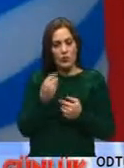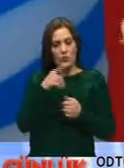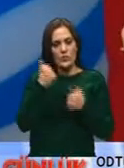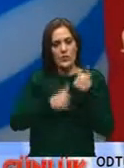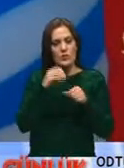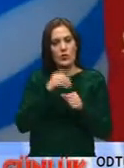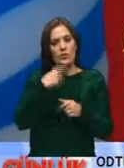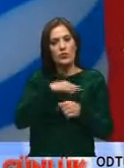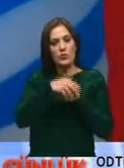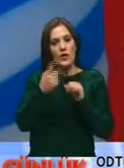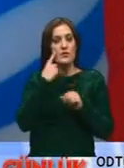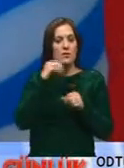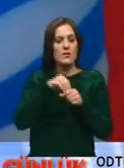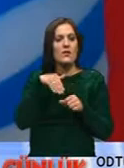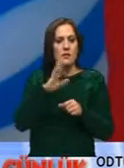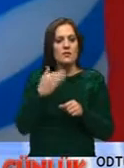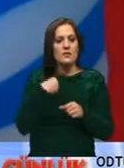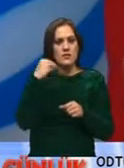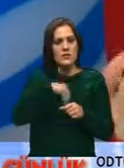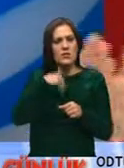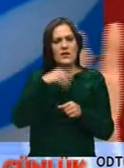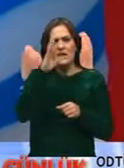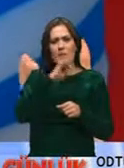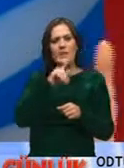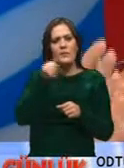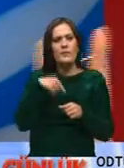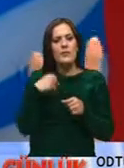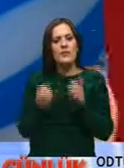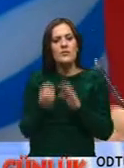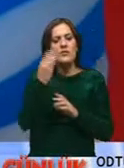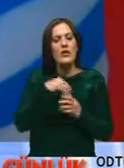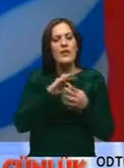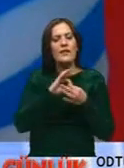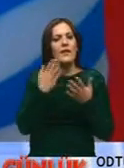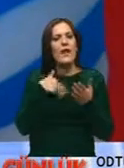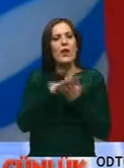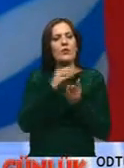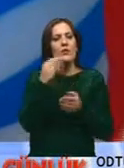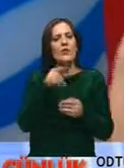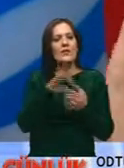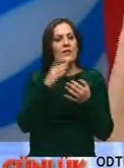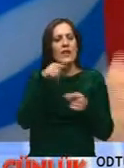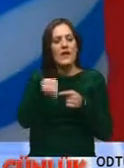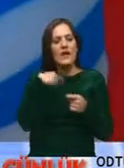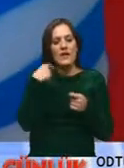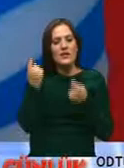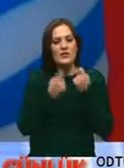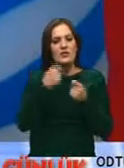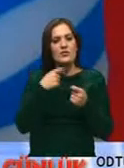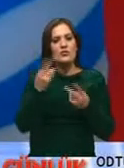yarışmanın dünya çapında, değil mi sanıyorum? Kimden çıkıyor, ne ödüller veriliyor, nedir bu işin yarışma ve şov